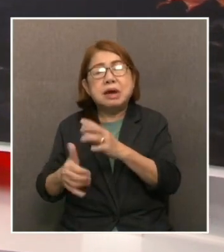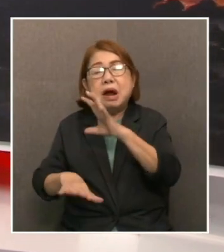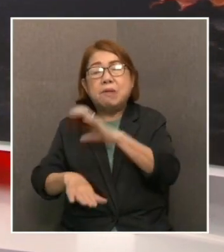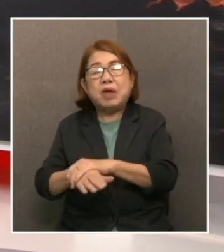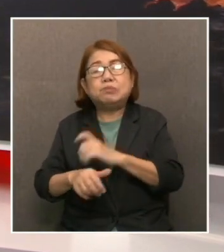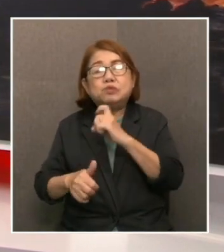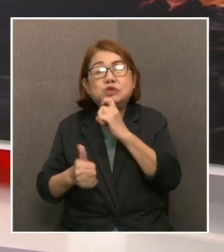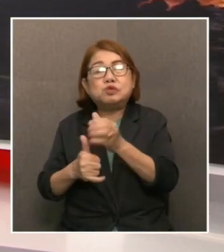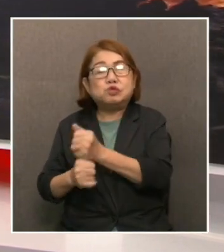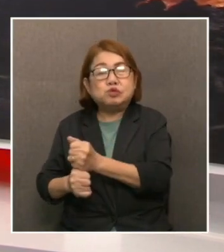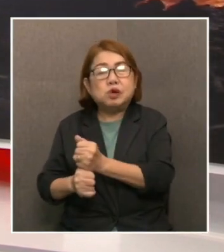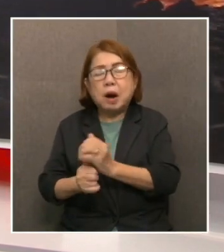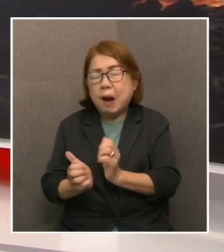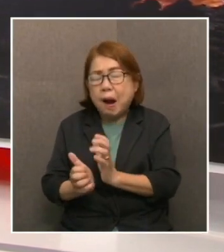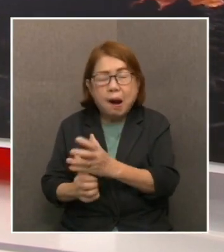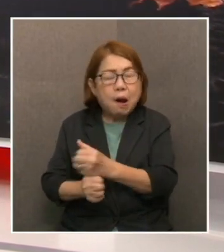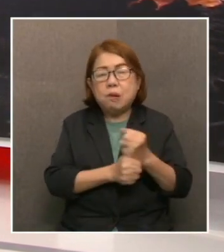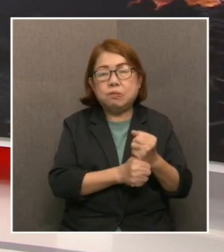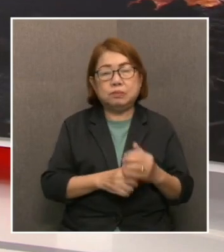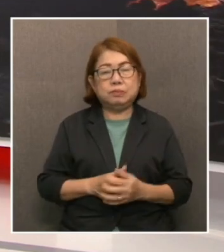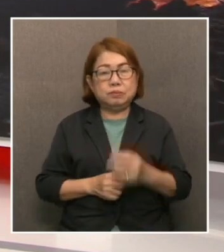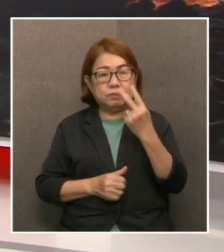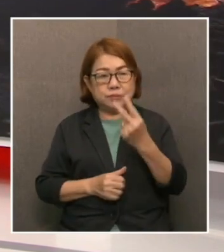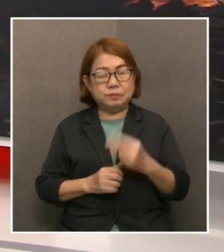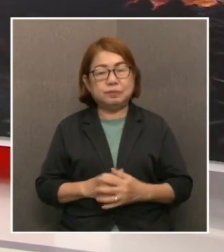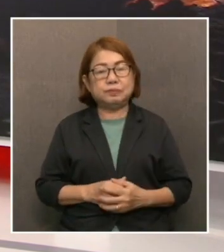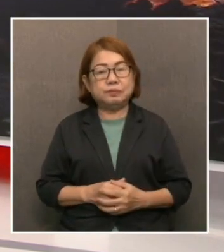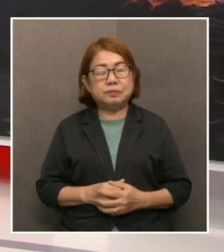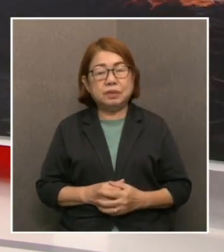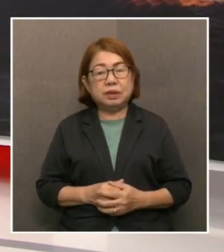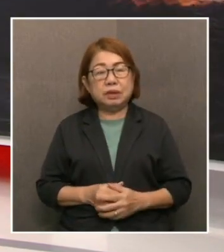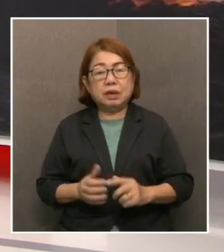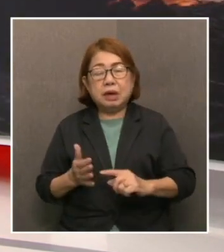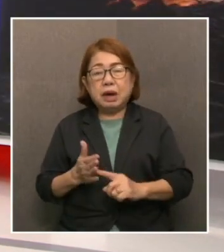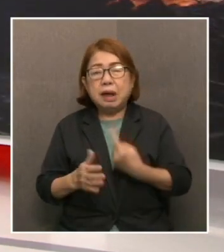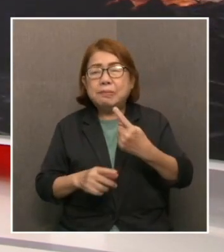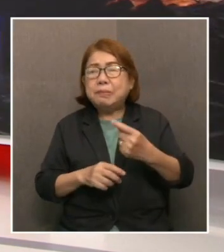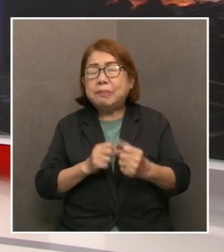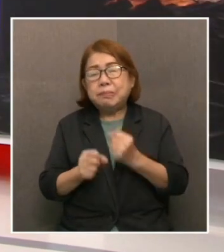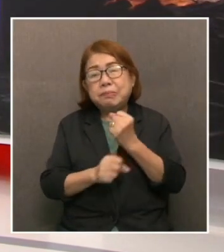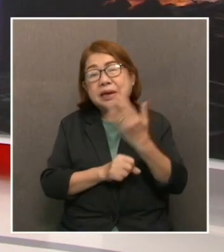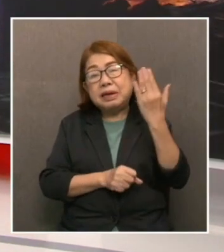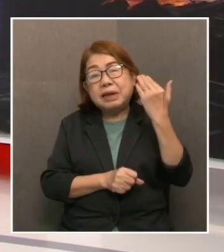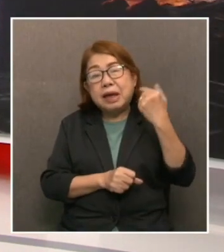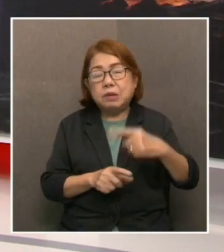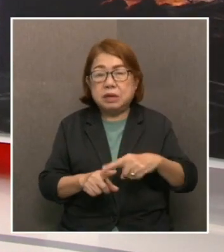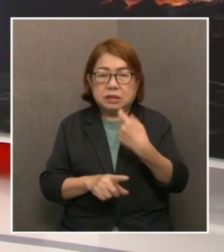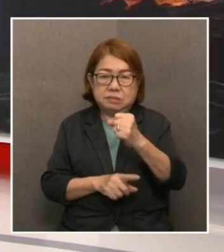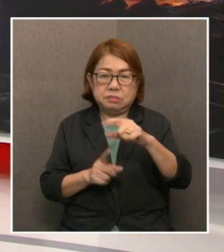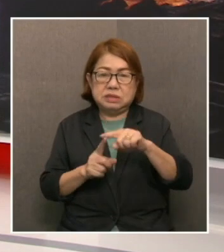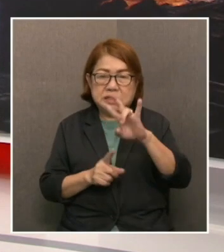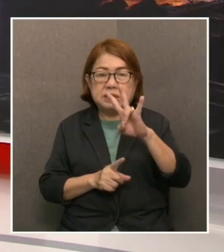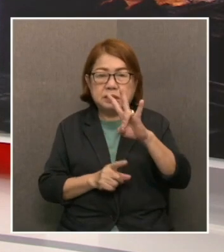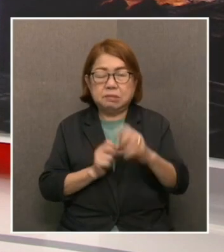มาดูรายละเอียดกันเลยนะคะเริ่มจากสถานการณ์ตัวประกันกันก่อนค่ะตั้งแต่ปลายปีที่แล้วนะคะคุณผู้ชมตั้งแต่ 7ตุลาคมปี